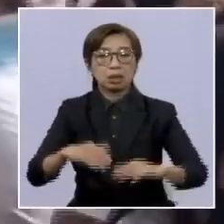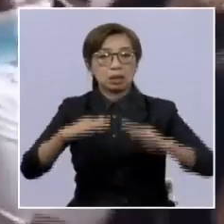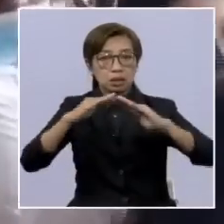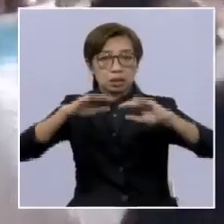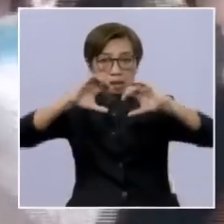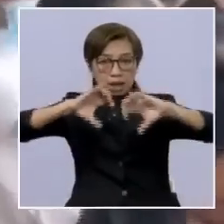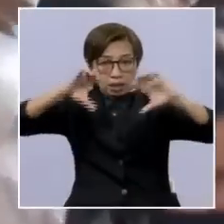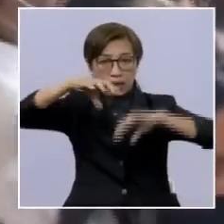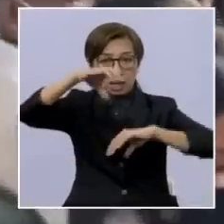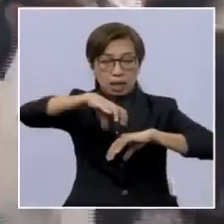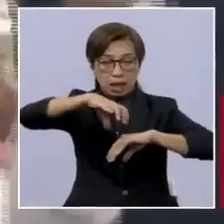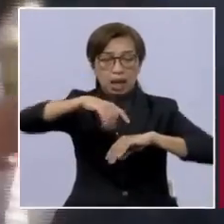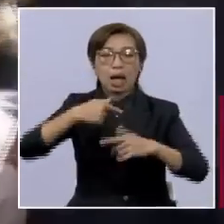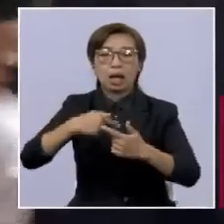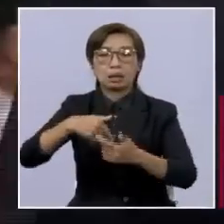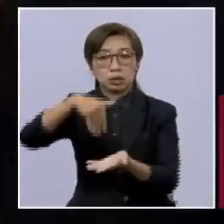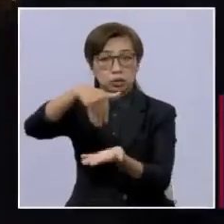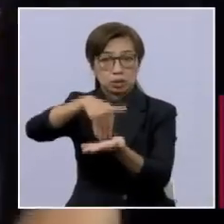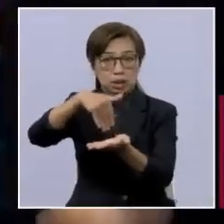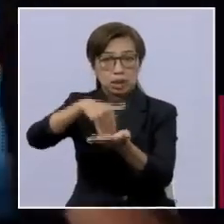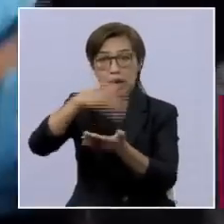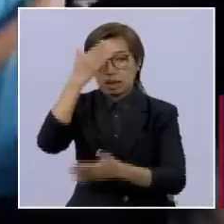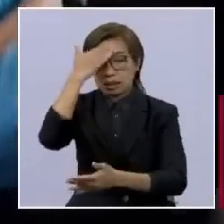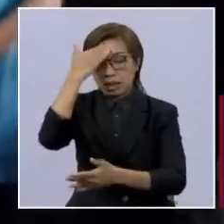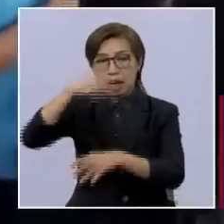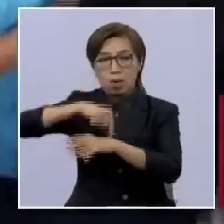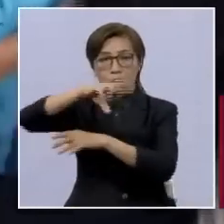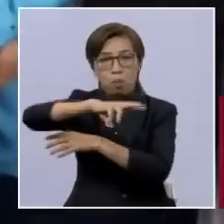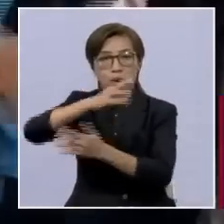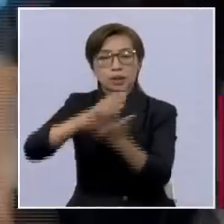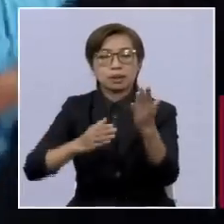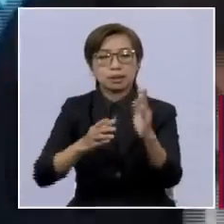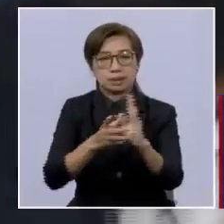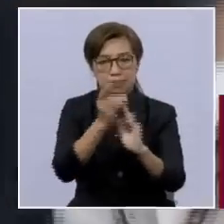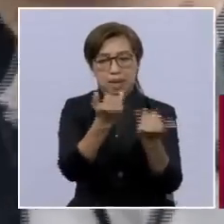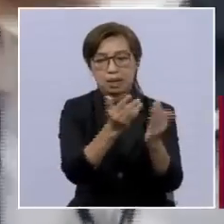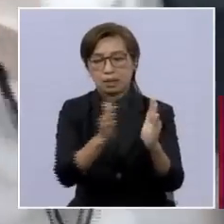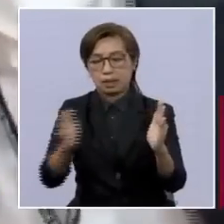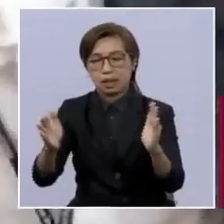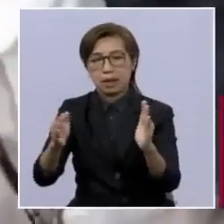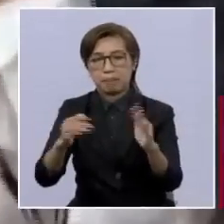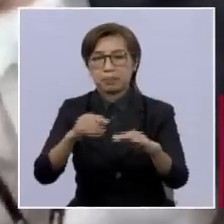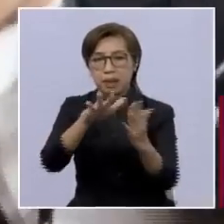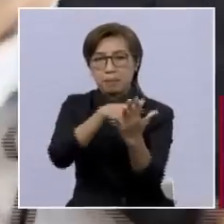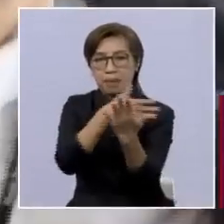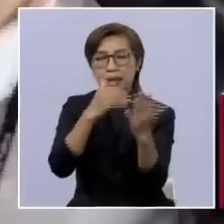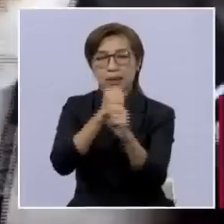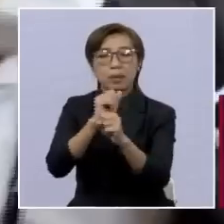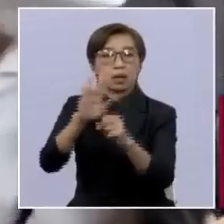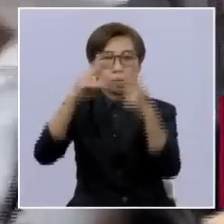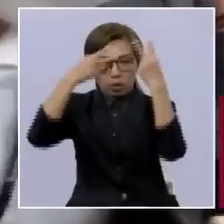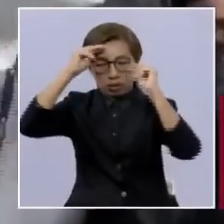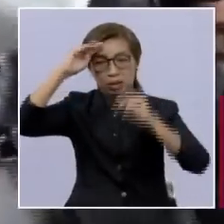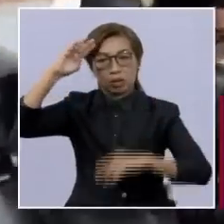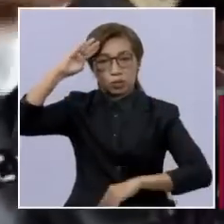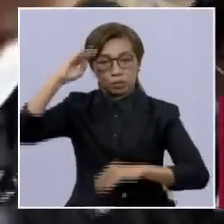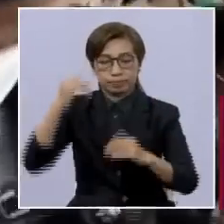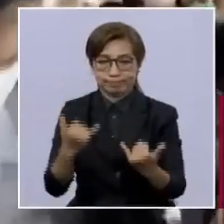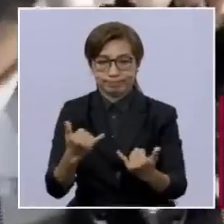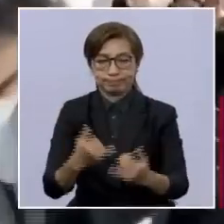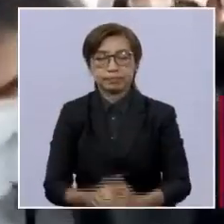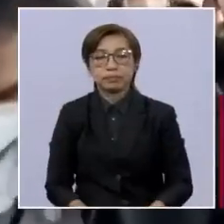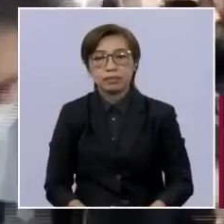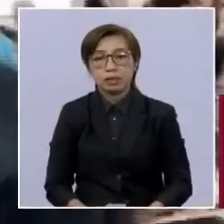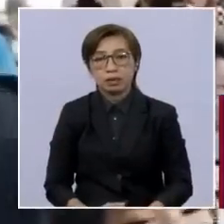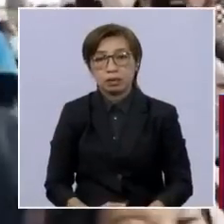างจังหวัดในเวลา6โมงครึ่งอันนี้ก็เป็นคิวตลอดทั้งสัปดาห์นี้ของพลเอกประยุทธ์ครับ ค่ะแน่นอนคุณผู้ชมคะพอ